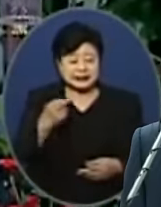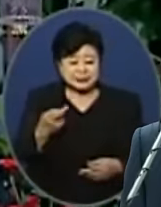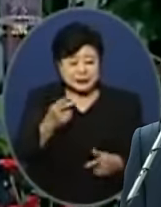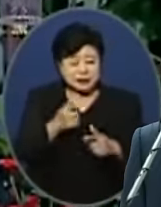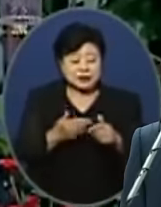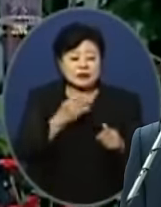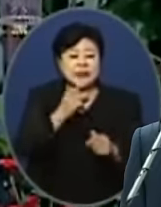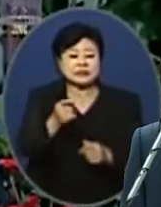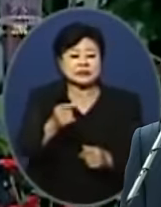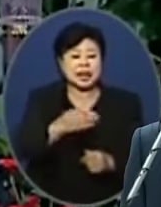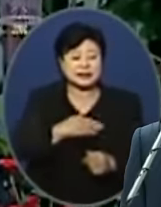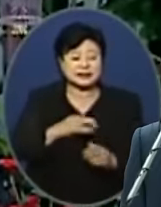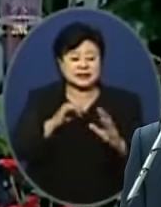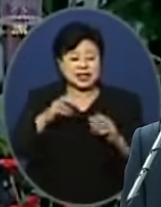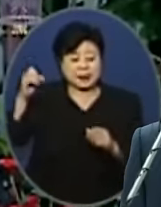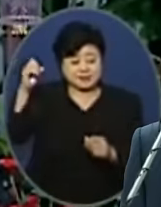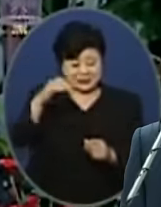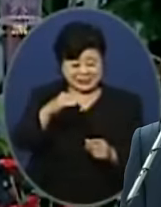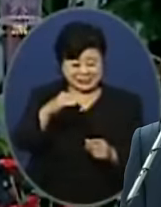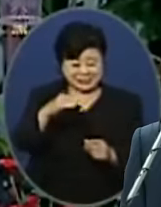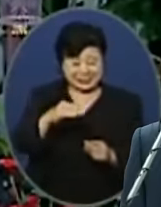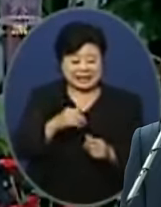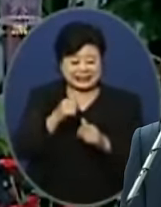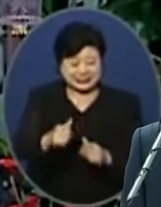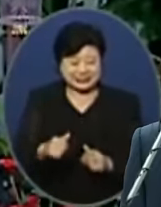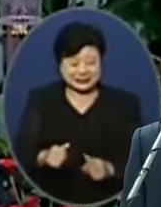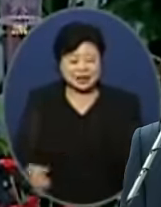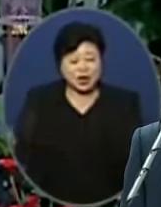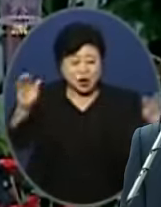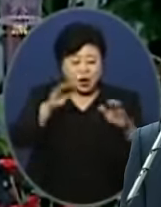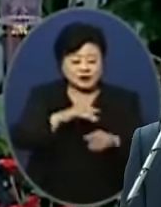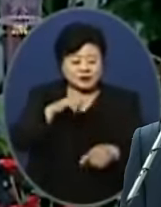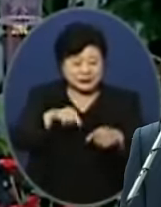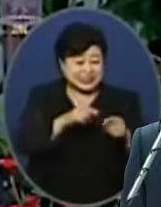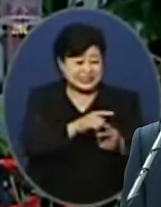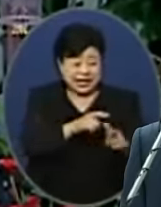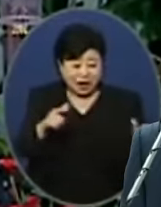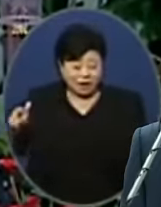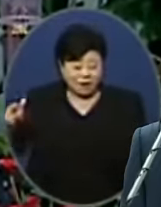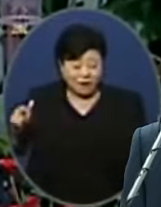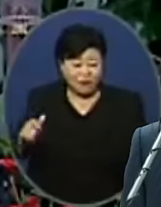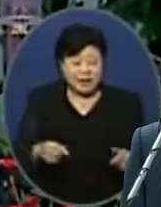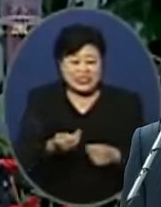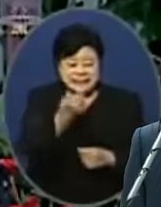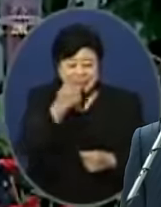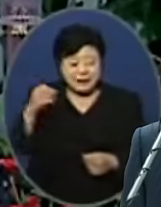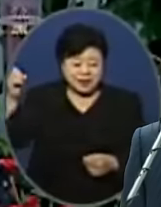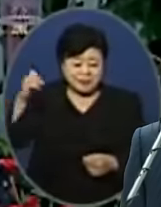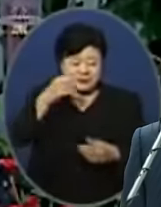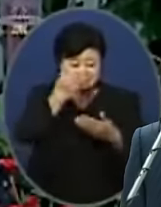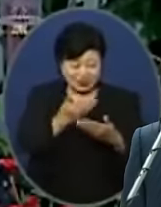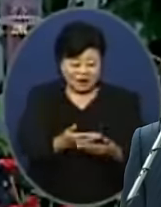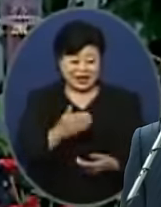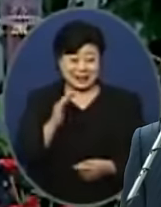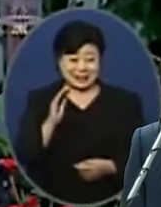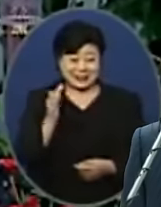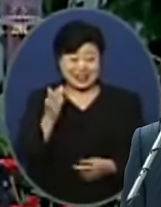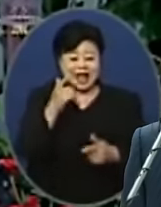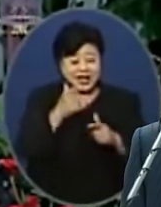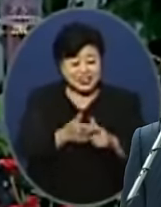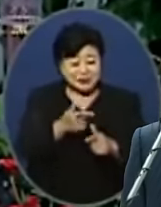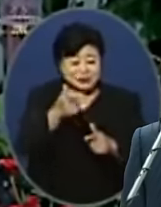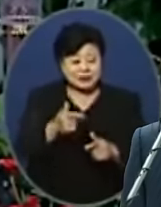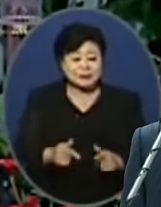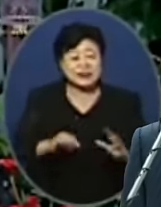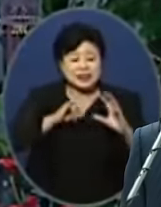말씀하여 이르시되 나는 세상의 빛이니 나를 따르는 자는 어두움에 다니지 아니하고 생명의 빛을 얻으리라. 예수님은